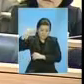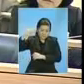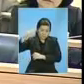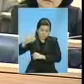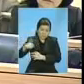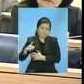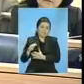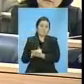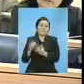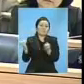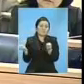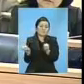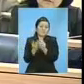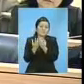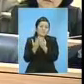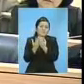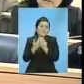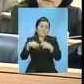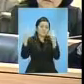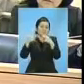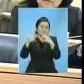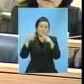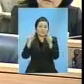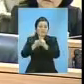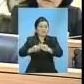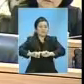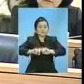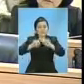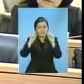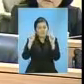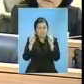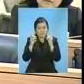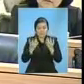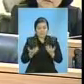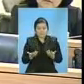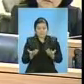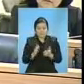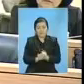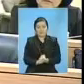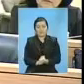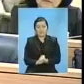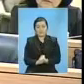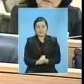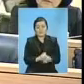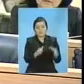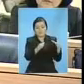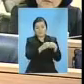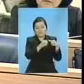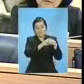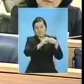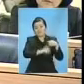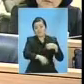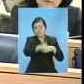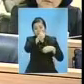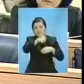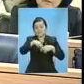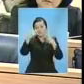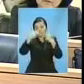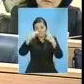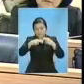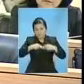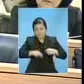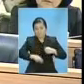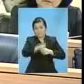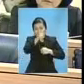เย็นก็เป็นความขัดแย้งอีกแบบเมื่อฝ่ายสัมพันธมิตรชนะสงครามแล้ว